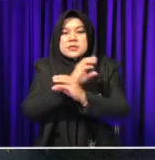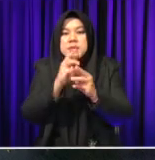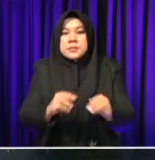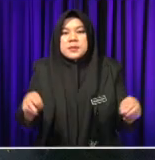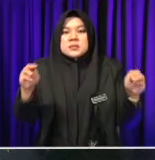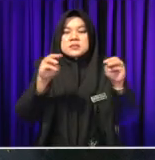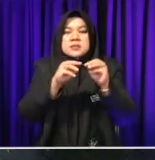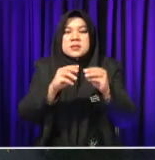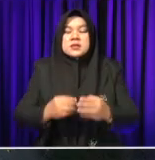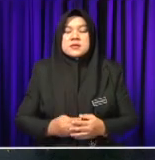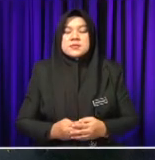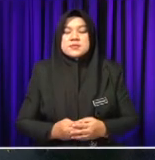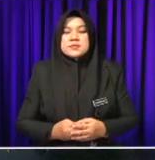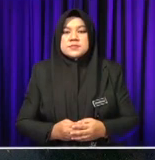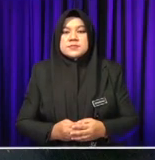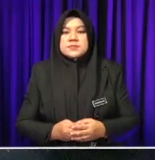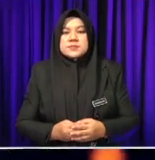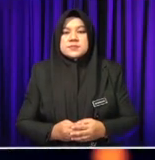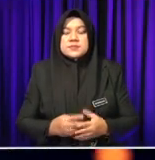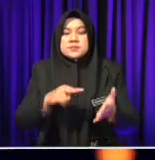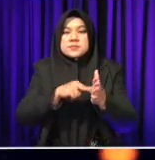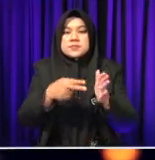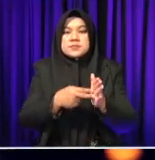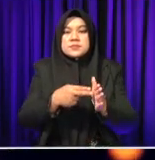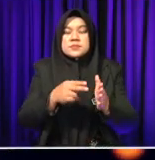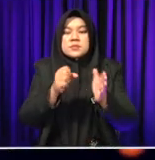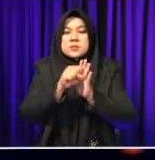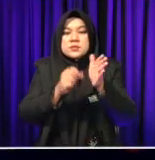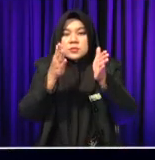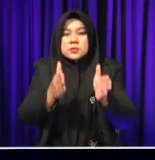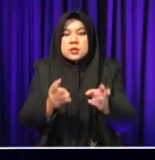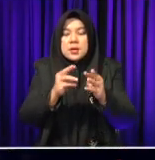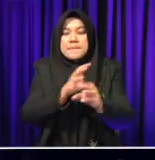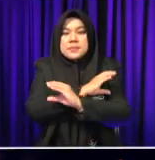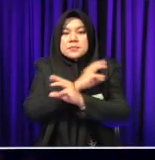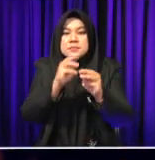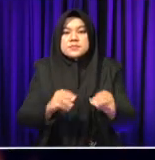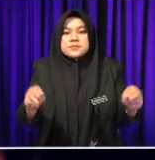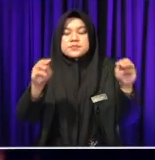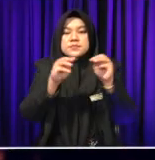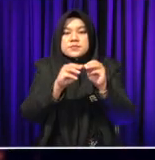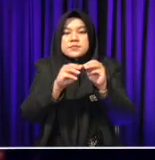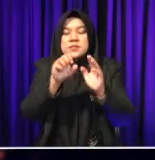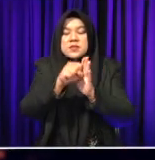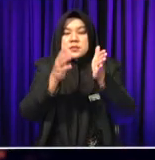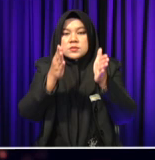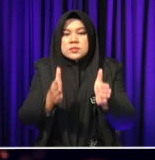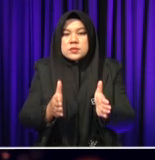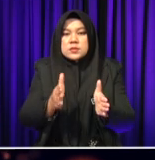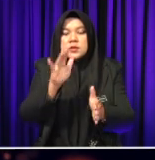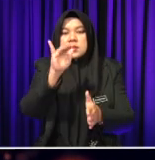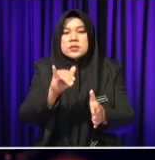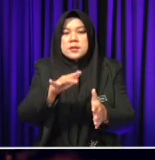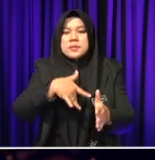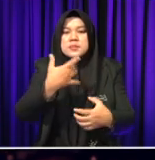azrin silakan maksud seseorang mencintai masjid ialah seseorang yang hatinya berasa seronok